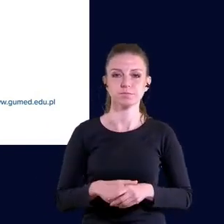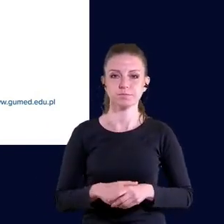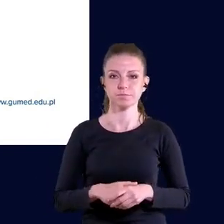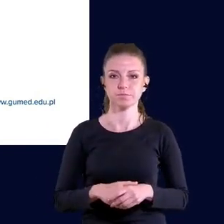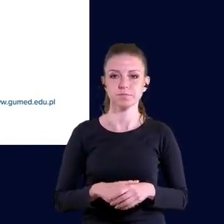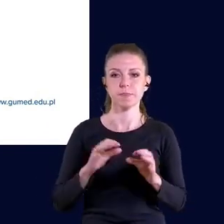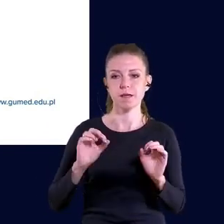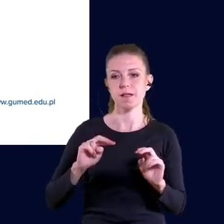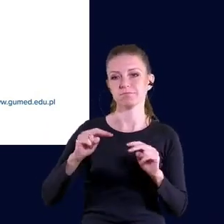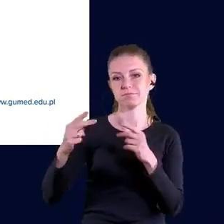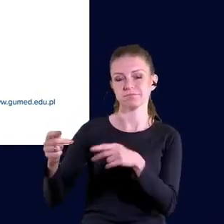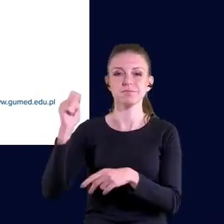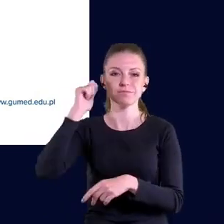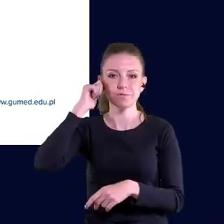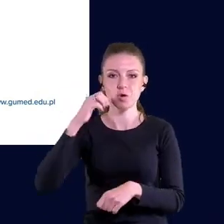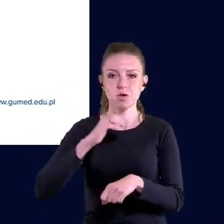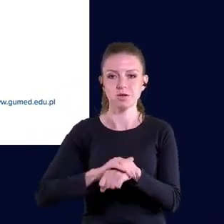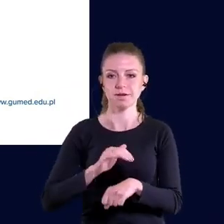przekazać